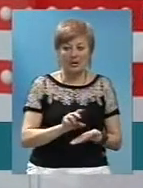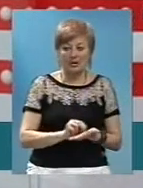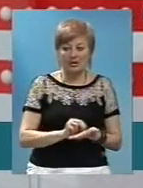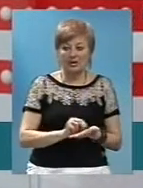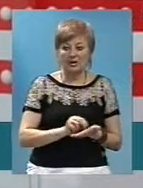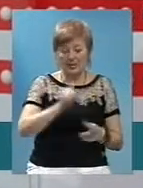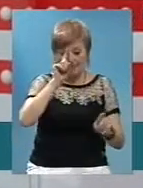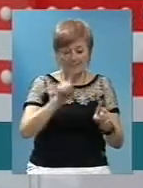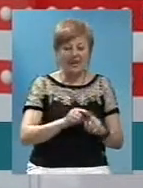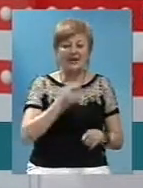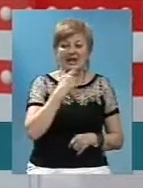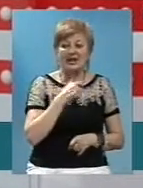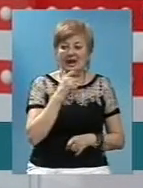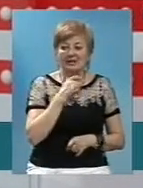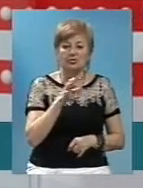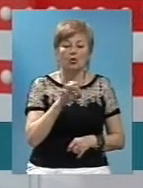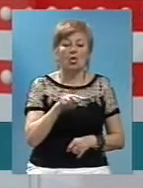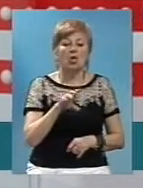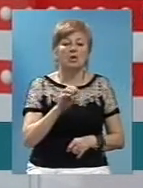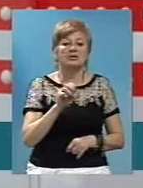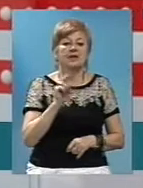Брат Леніна, Олександр,